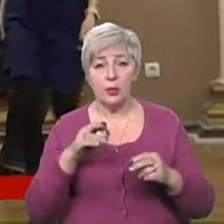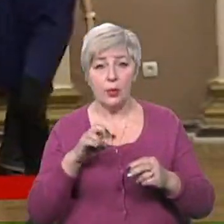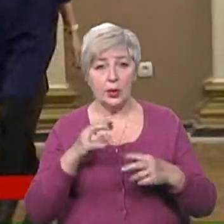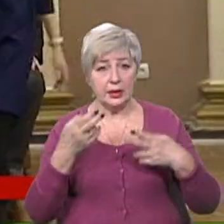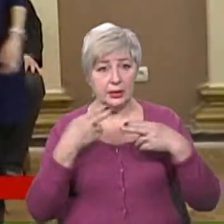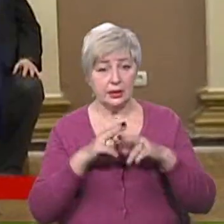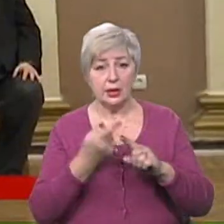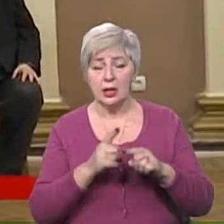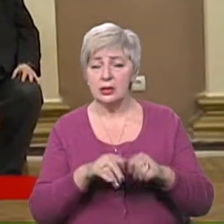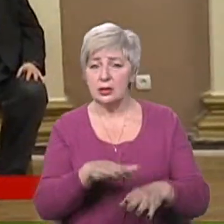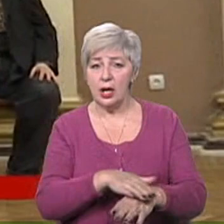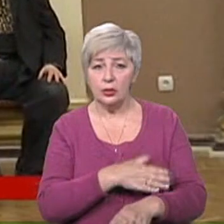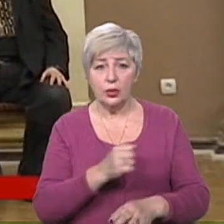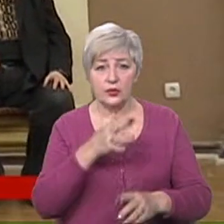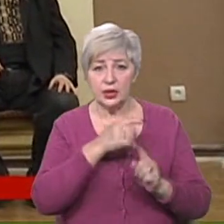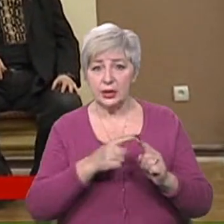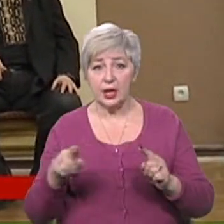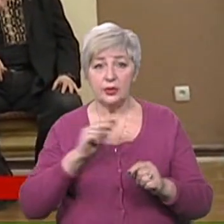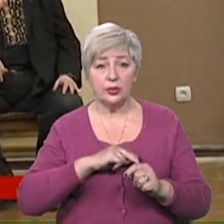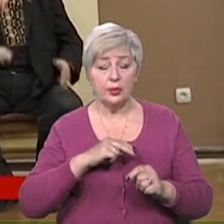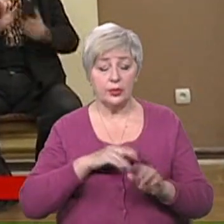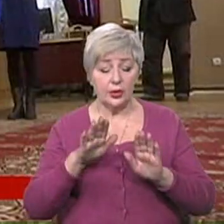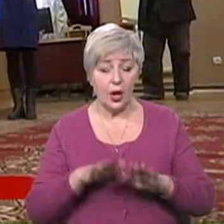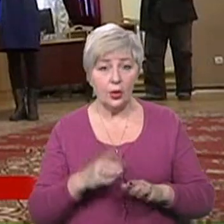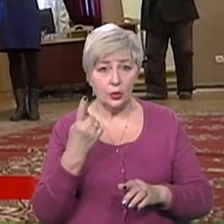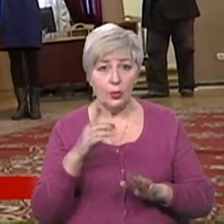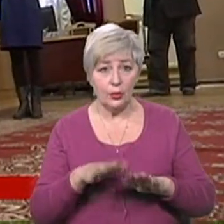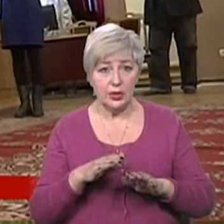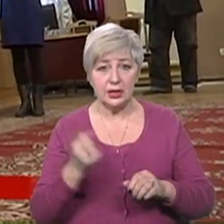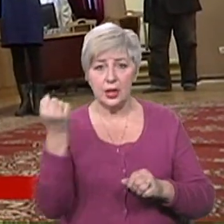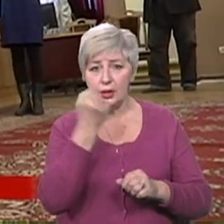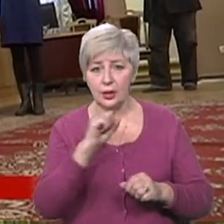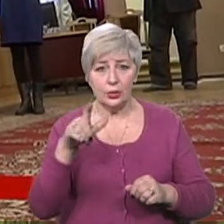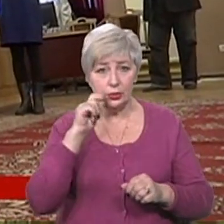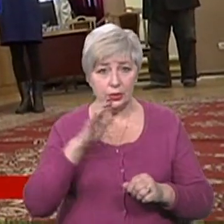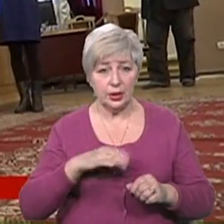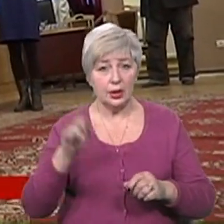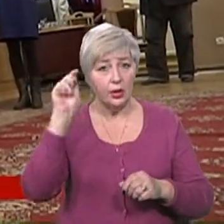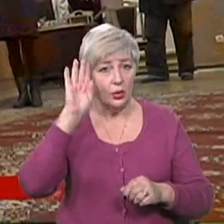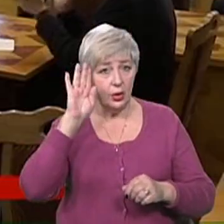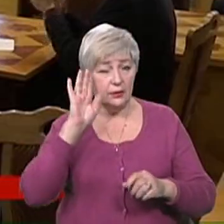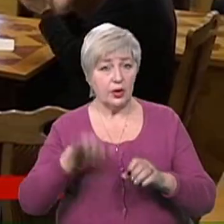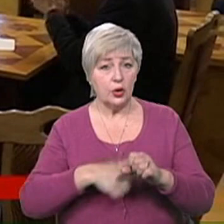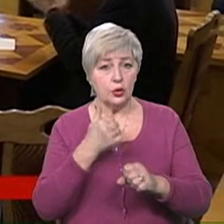найдовший термін роботи на одному місці і рекорд України. Чоловік очолював університет із